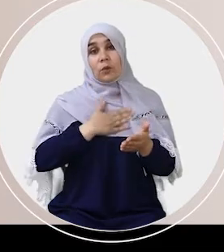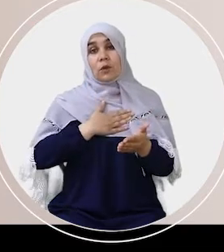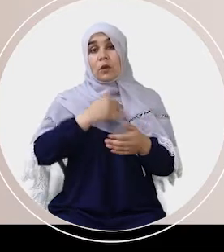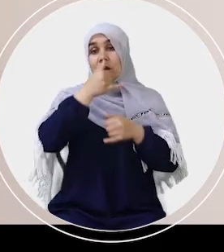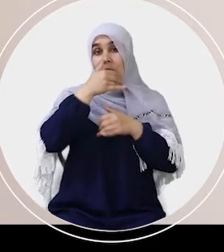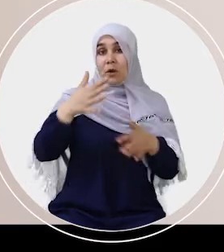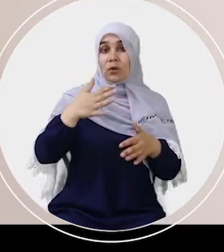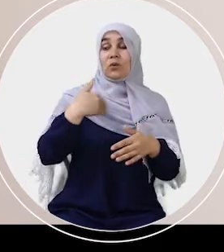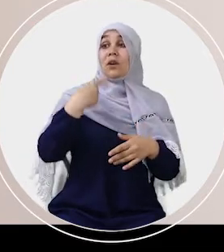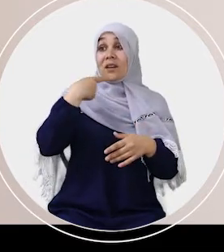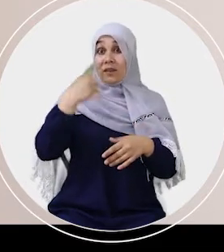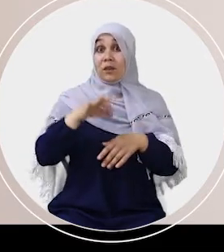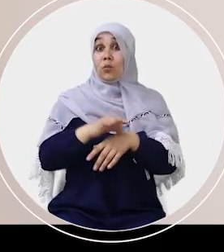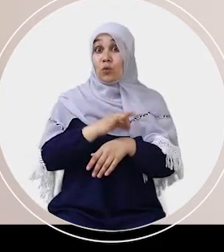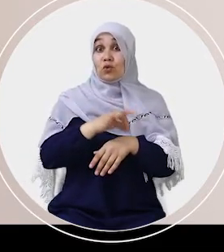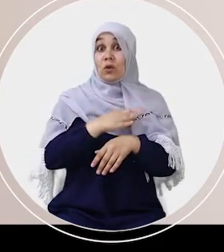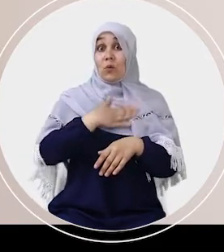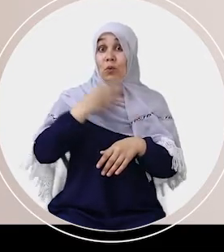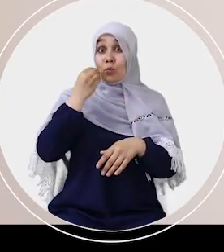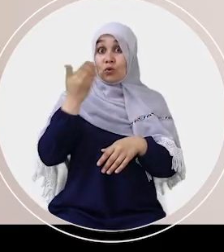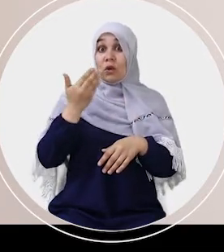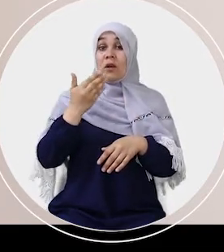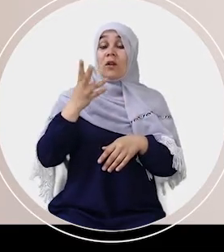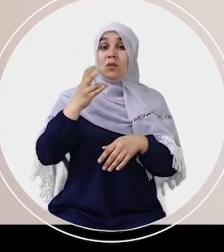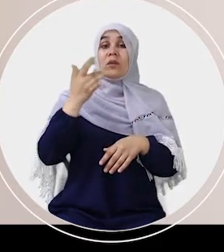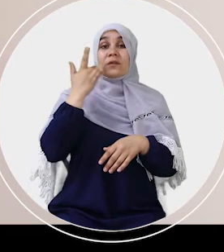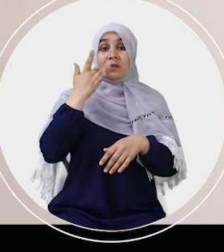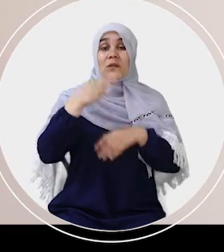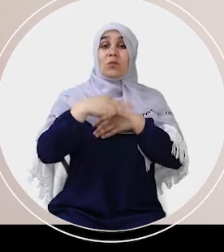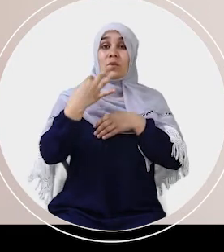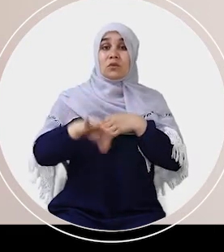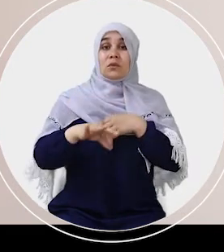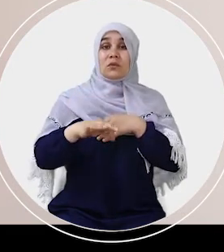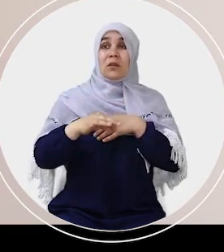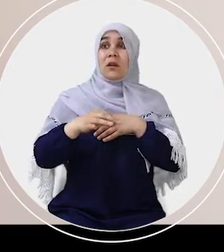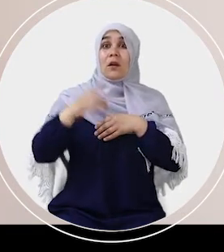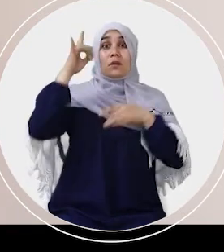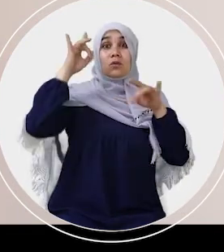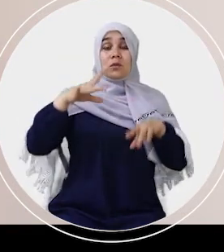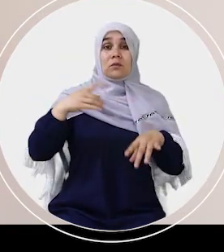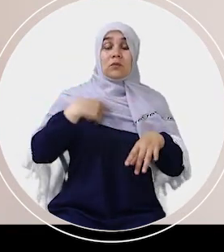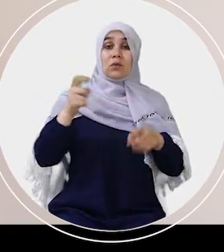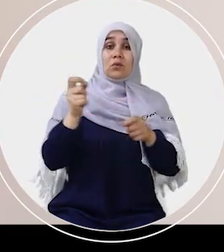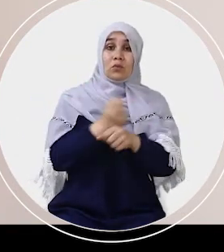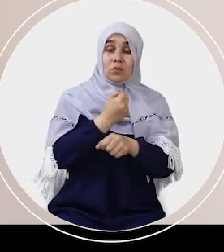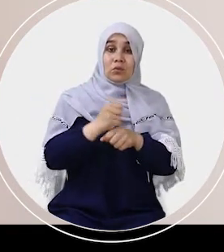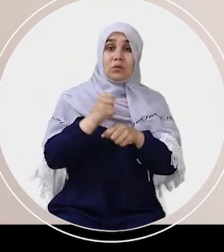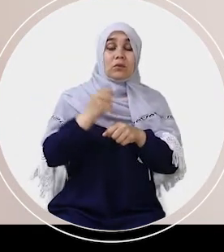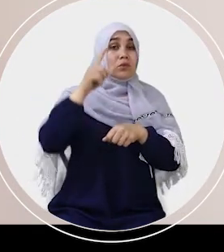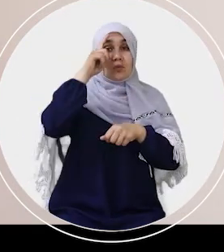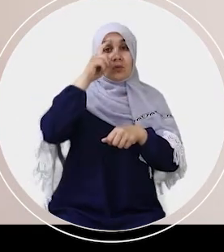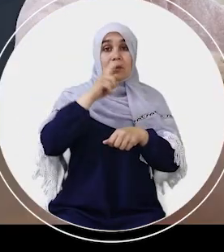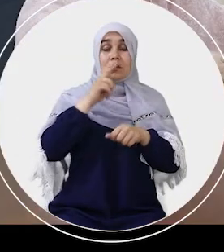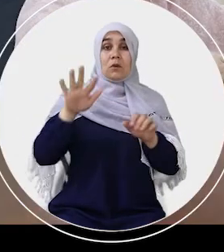yashay olmayman deydi-yu, lekin faqat zulm qiladi. To'satdan janjal chiqazadi. Juda tushunarsiz holat deb